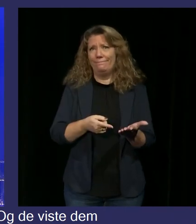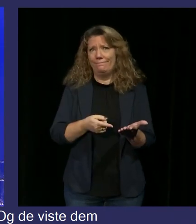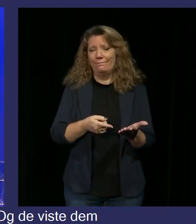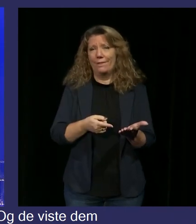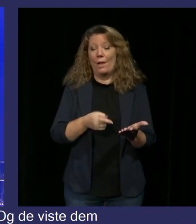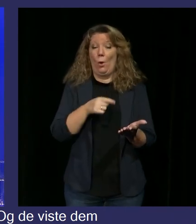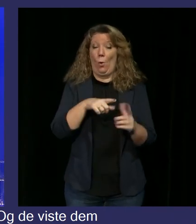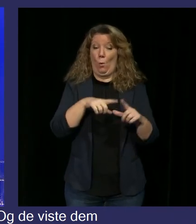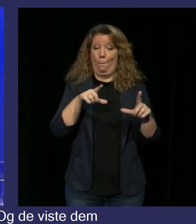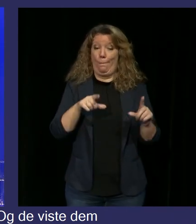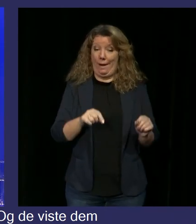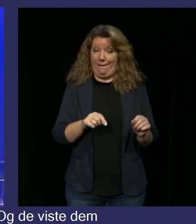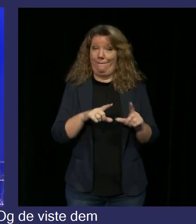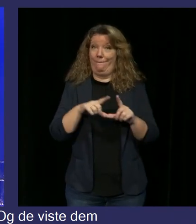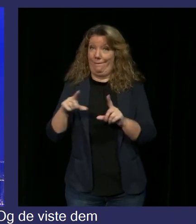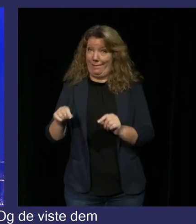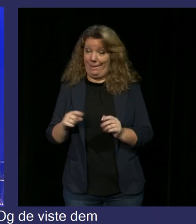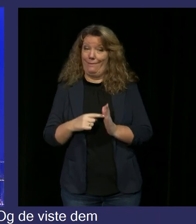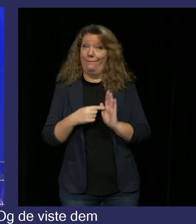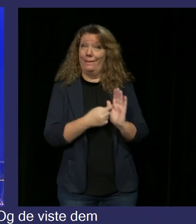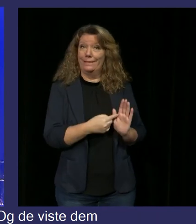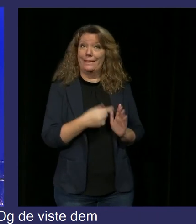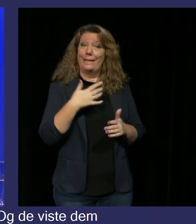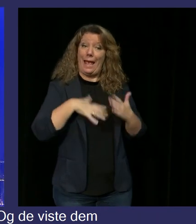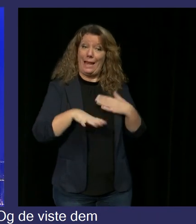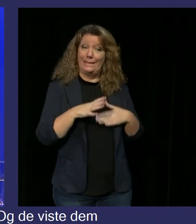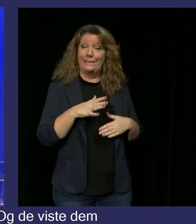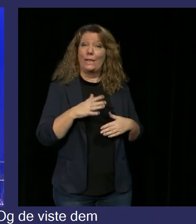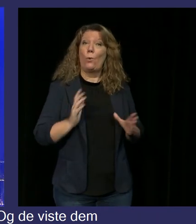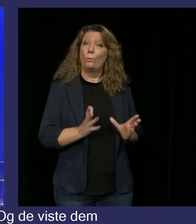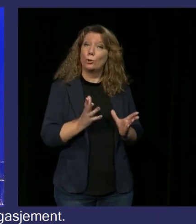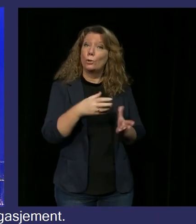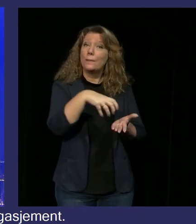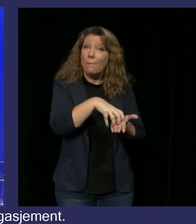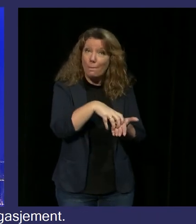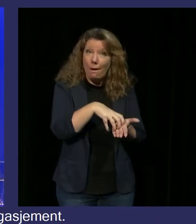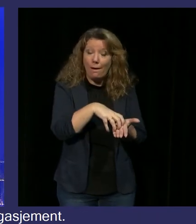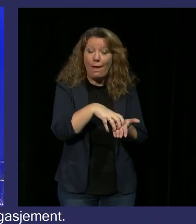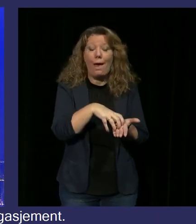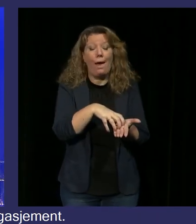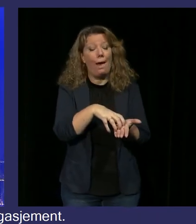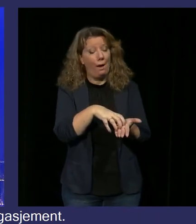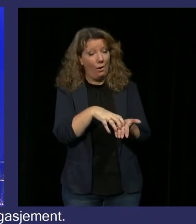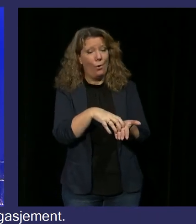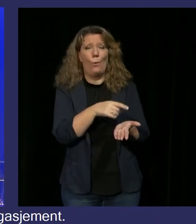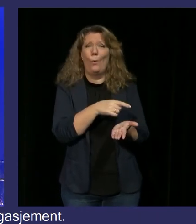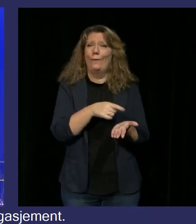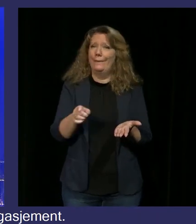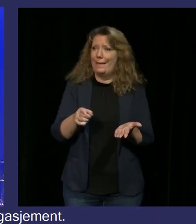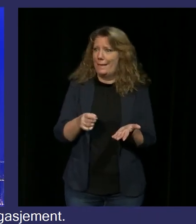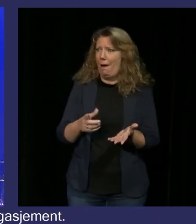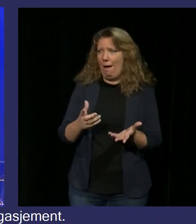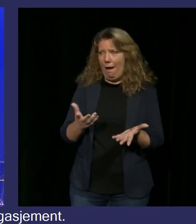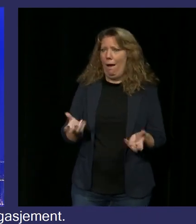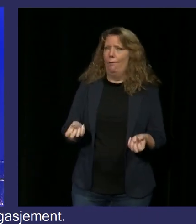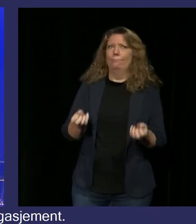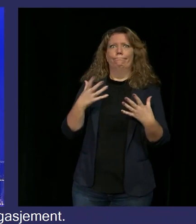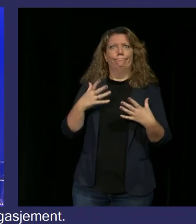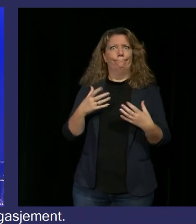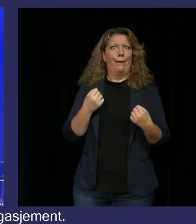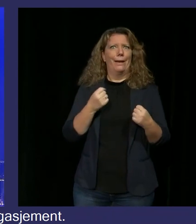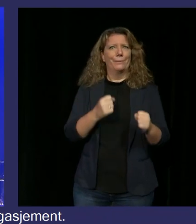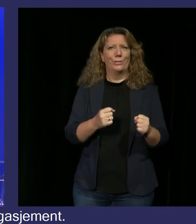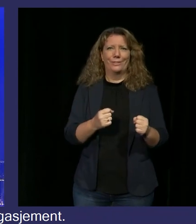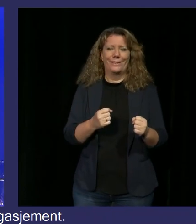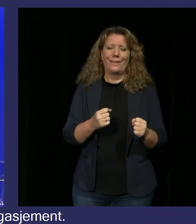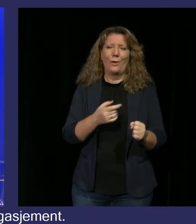Tok de og viste til Helse- og omsorgsdepartementet, og de ble bitt av, kan man si, entusiasmen og engasjement,